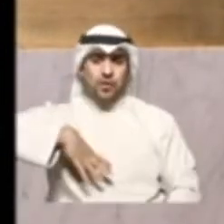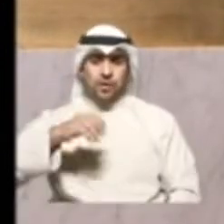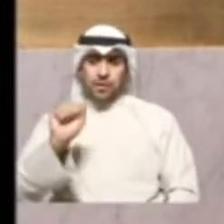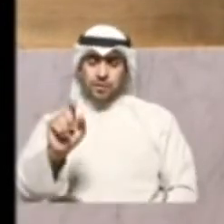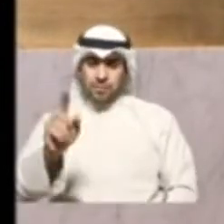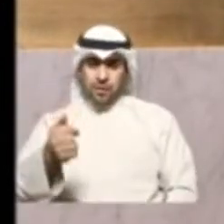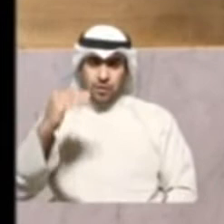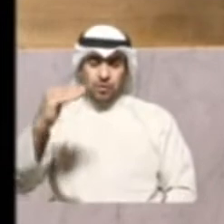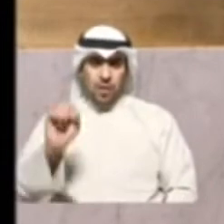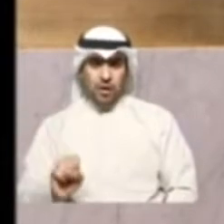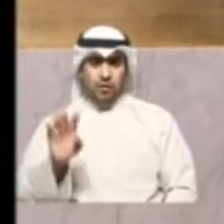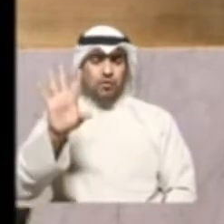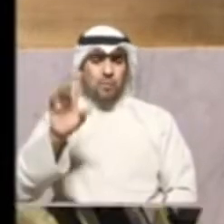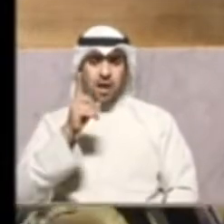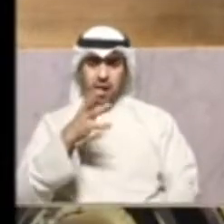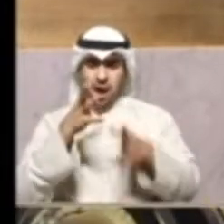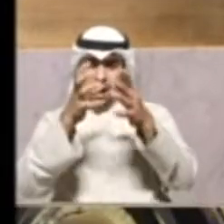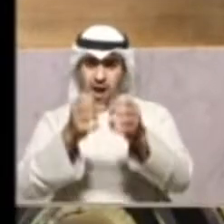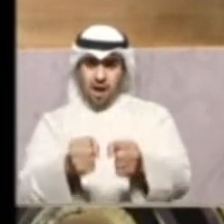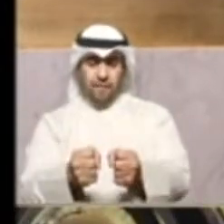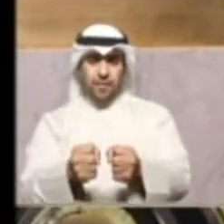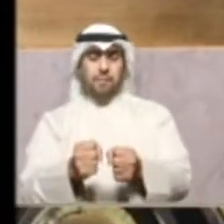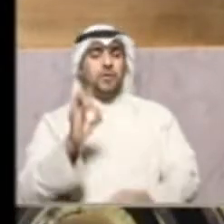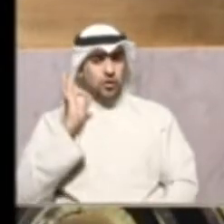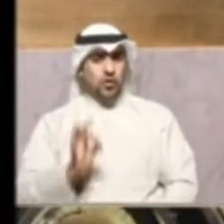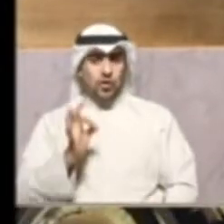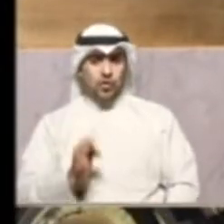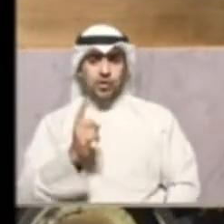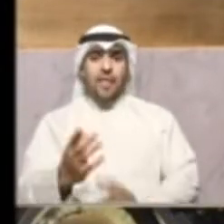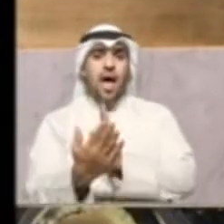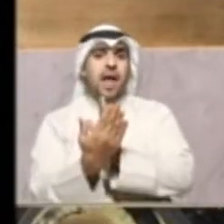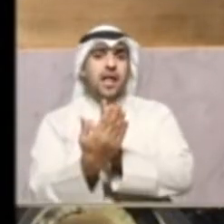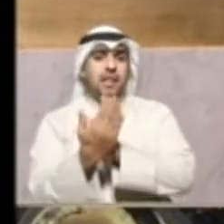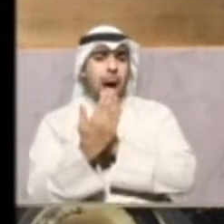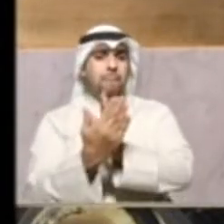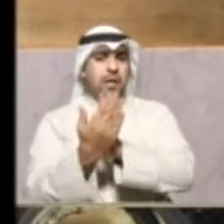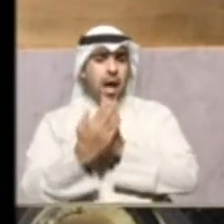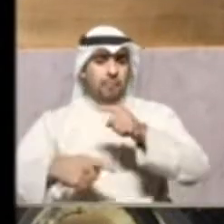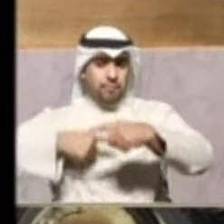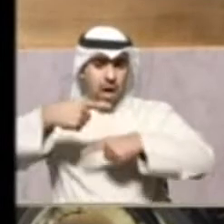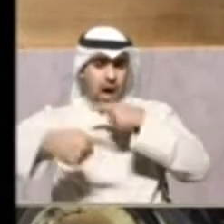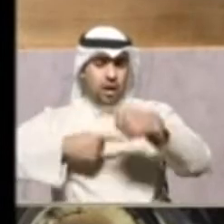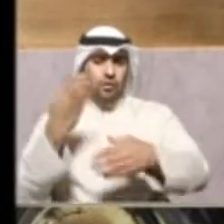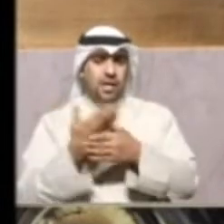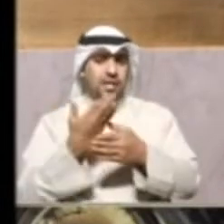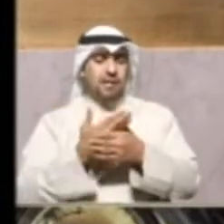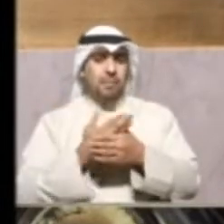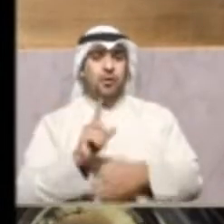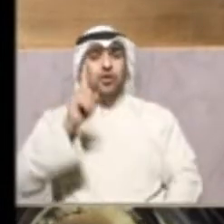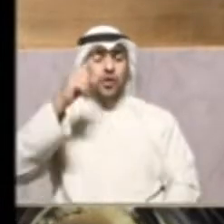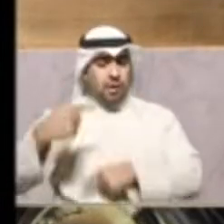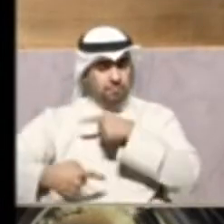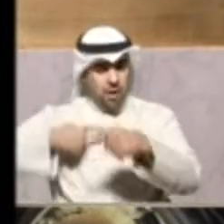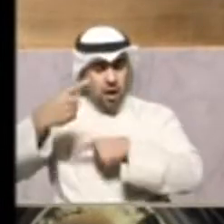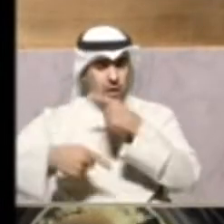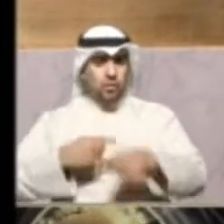الشيخ الله يحفظه. وكل هذا يزيدني دعم أني أنا كل سنة عن سنة أني أنا أتفوق عشان أوصل لهذا المكان،